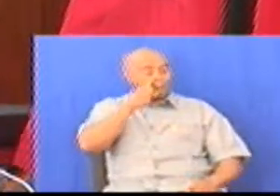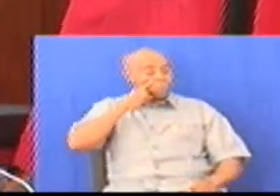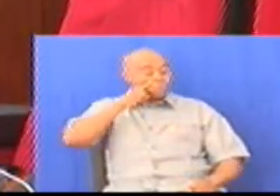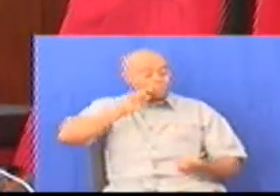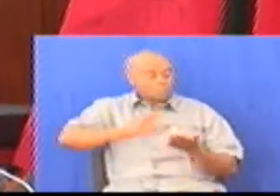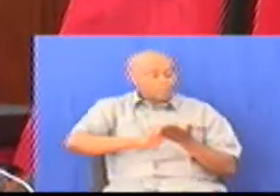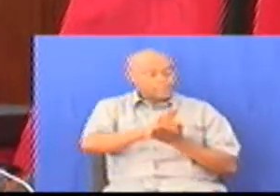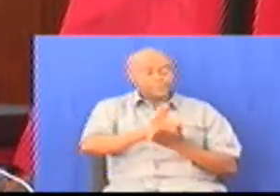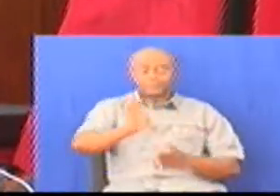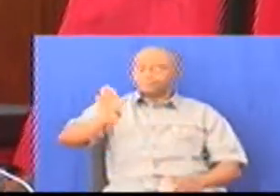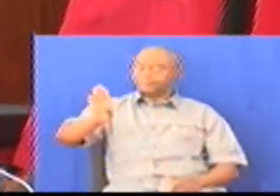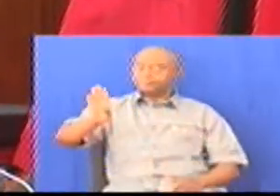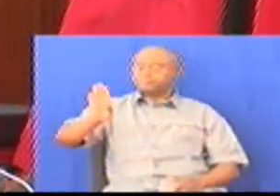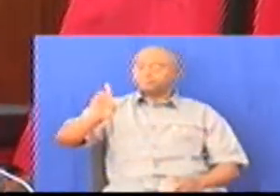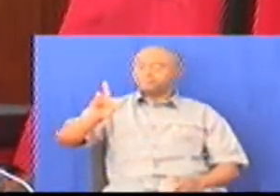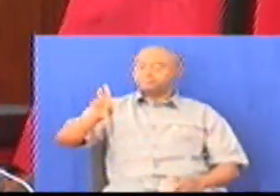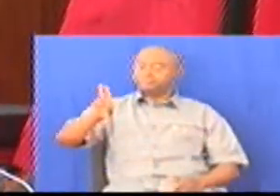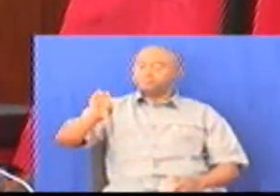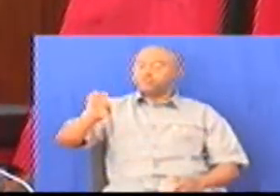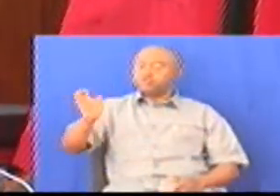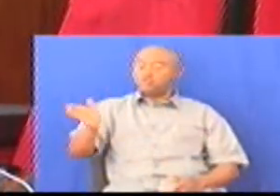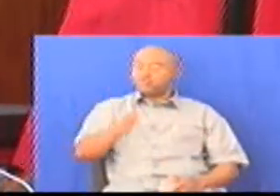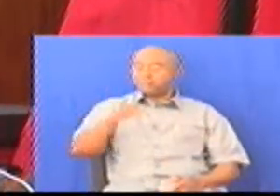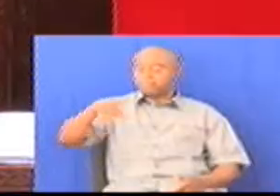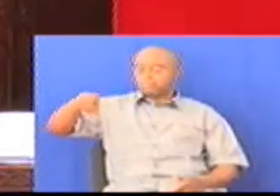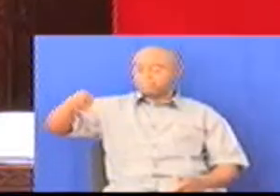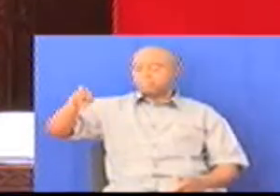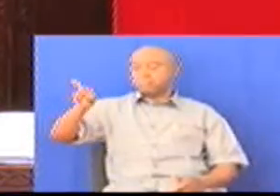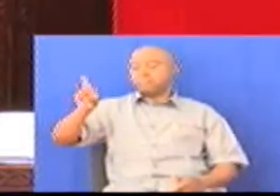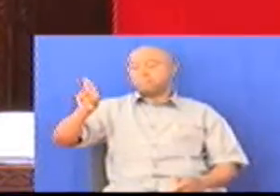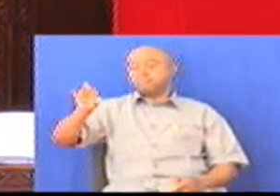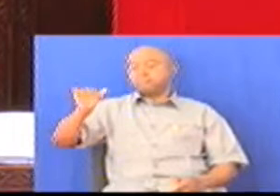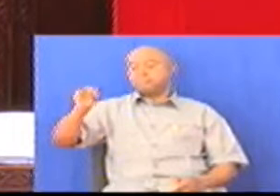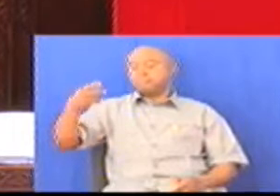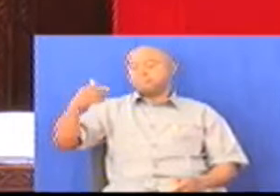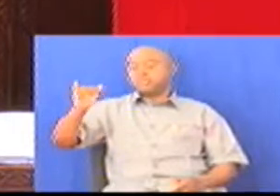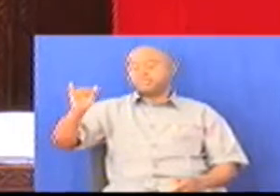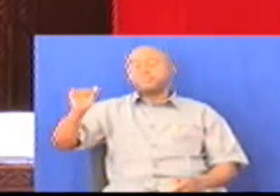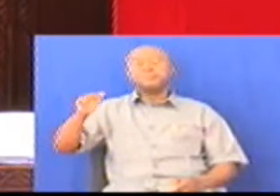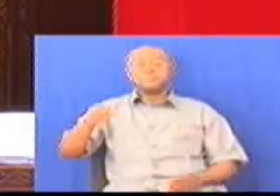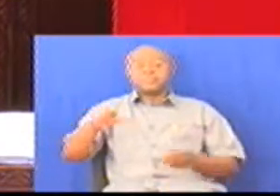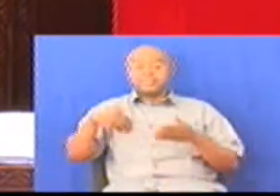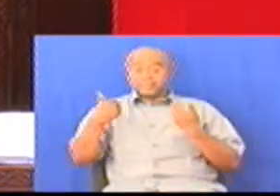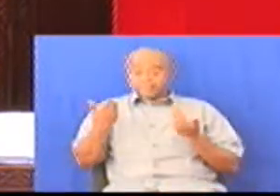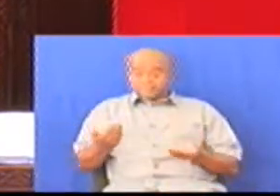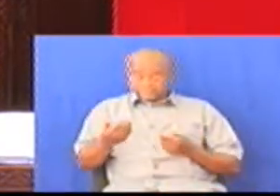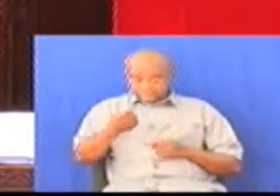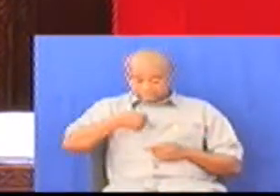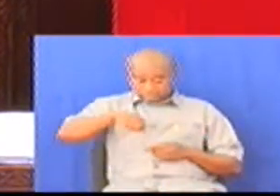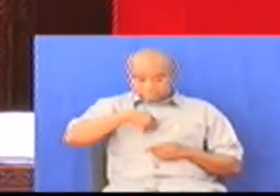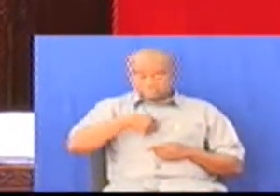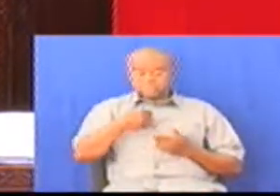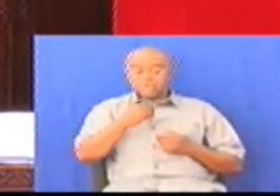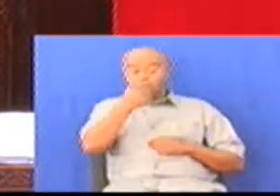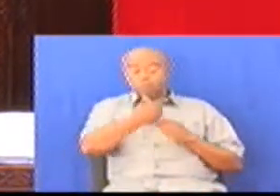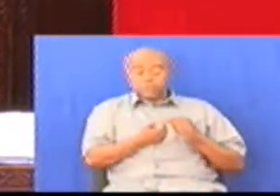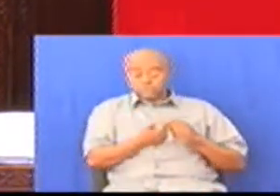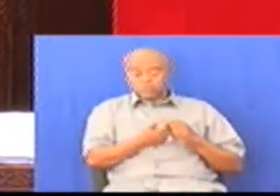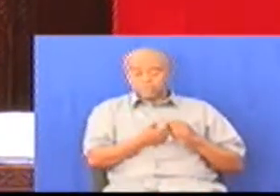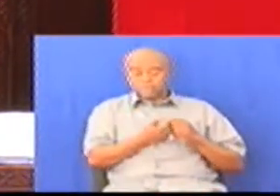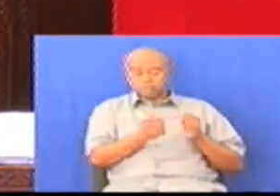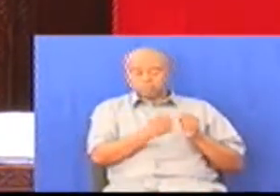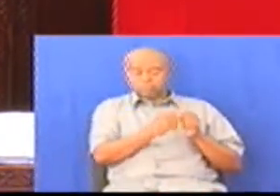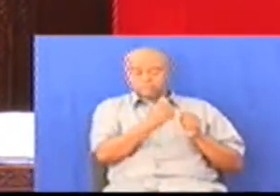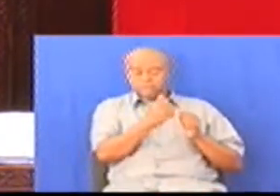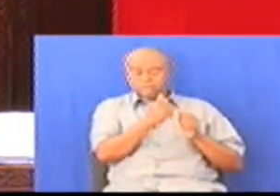kwa sisi wote, ule muda ambapo tunapojadili ile budget cycle, tungeomba badala kuwa ile July December na wanapopokea